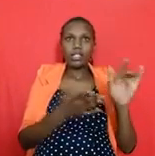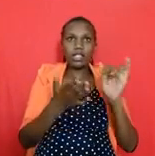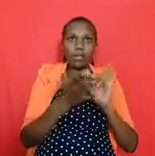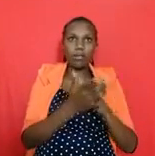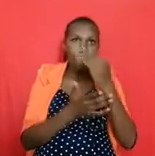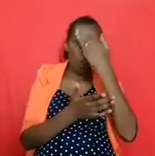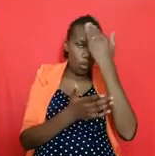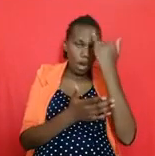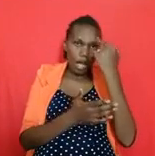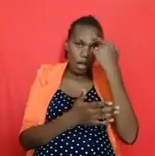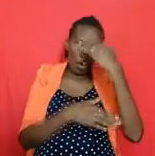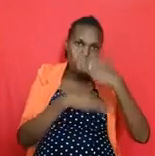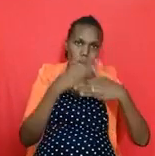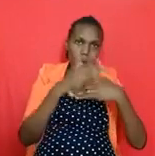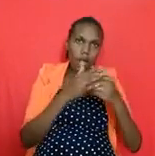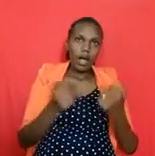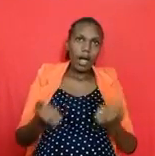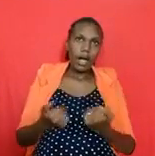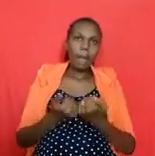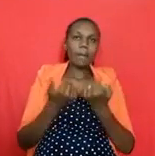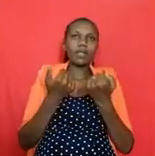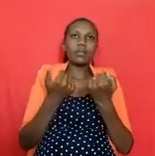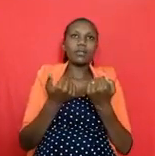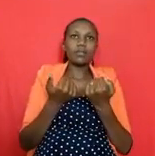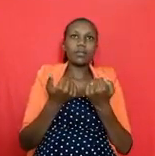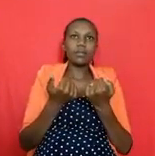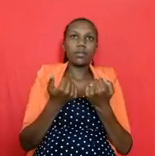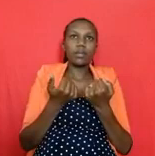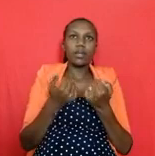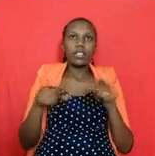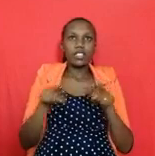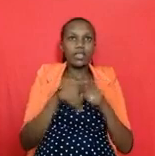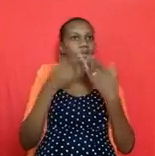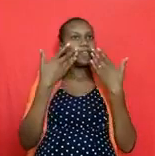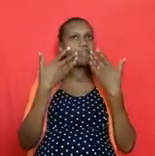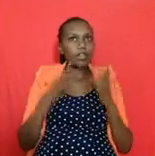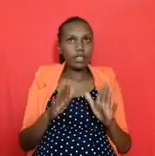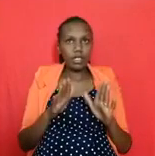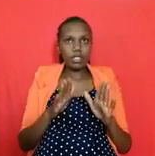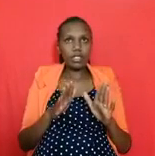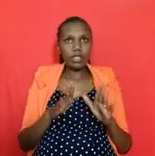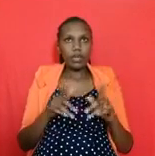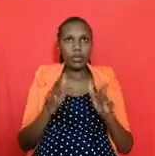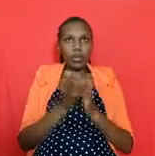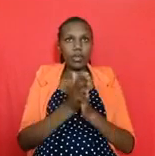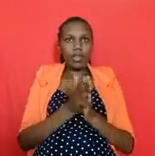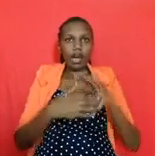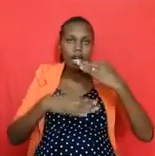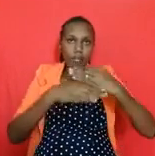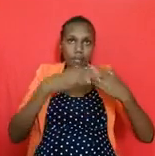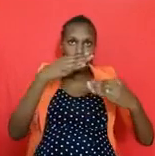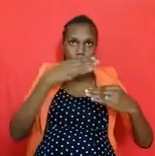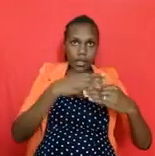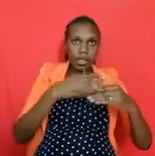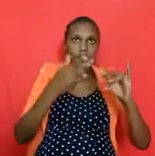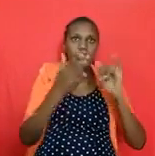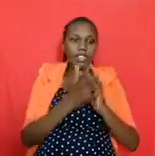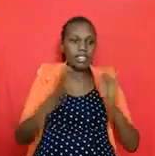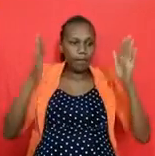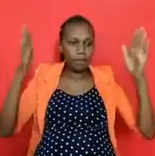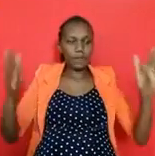mau mothe mekike na tukarikiriria na plaza project iria nene